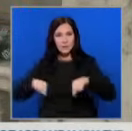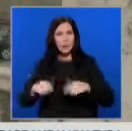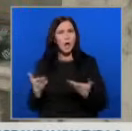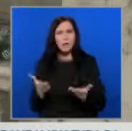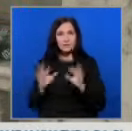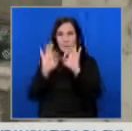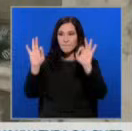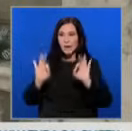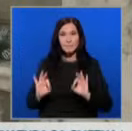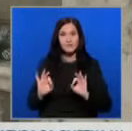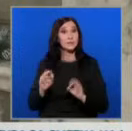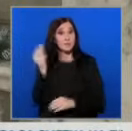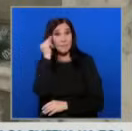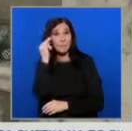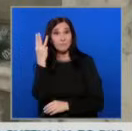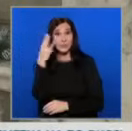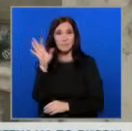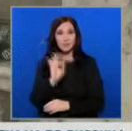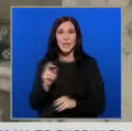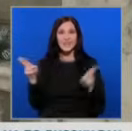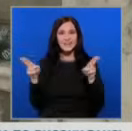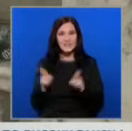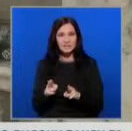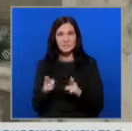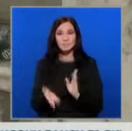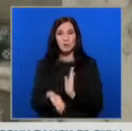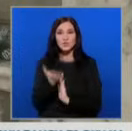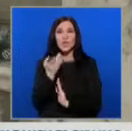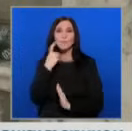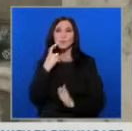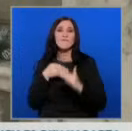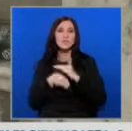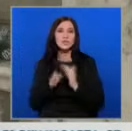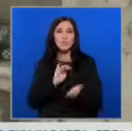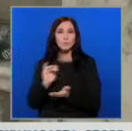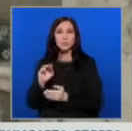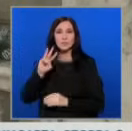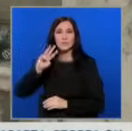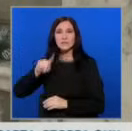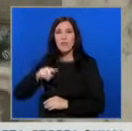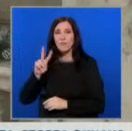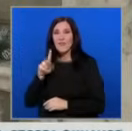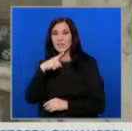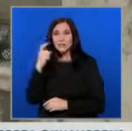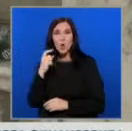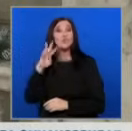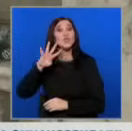са параметрите? Нека да ги припомним. 3% дефицит при ръст на брутния вътрешен продукт от 3,2%